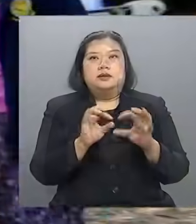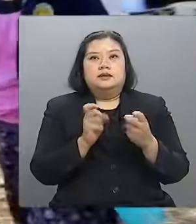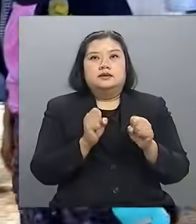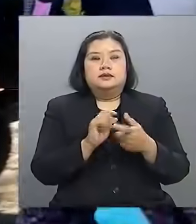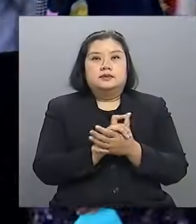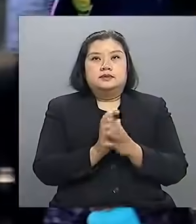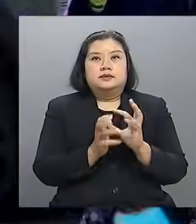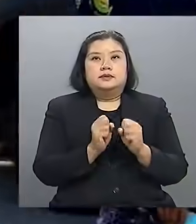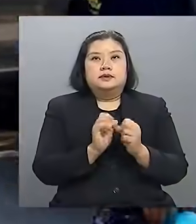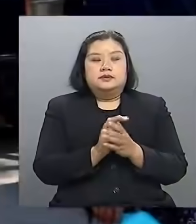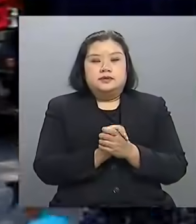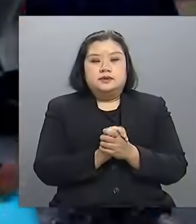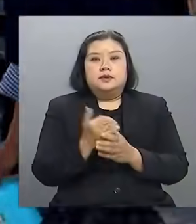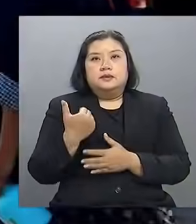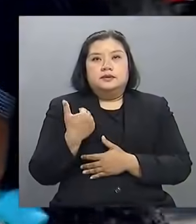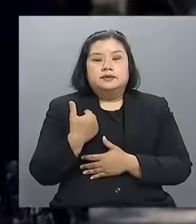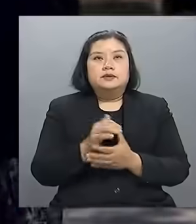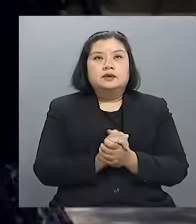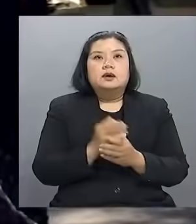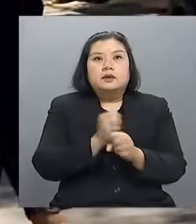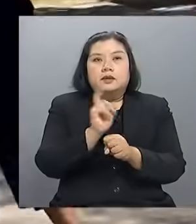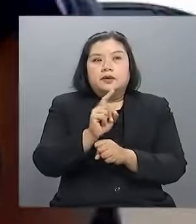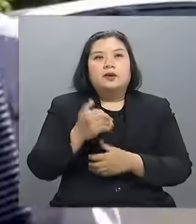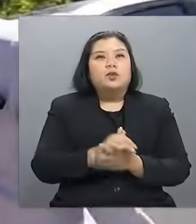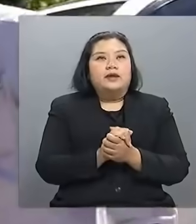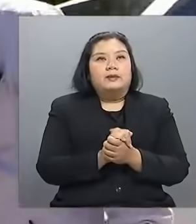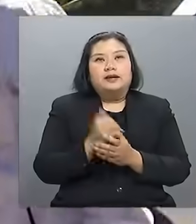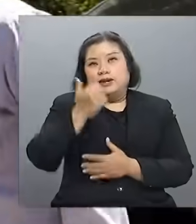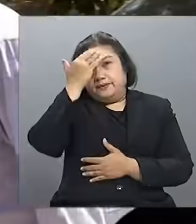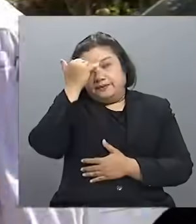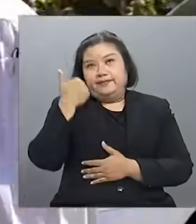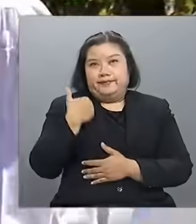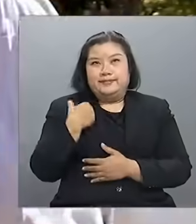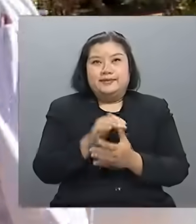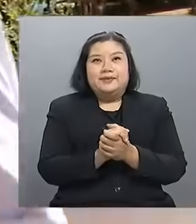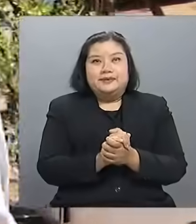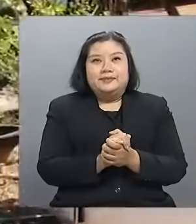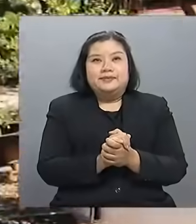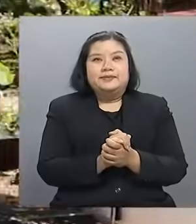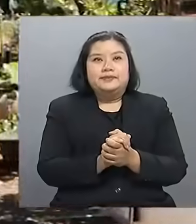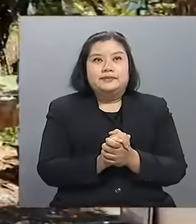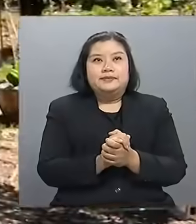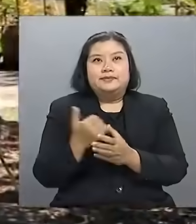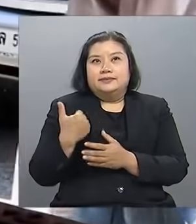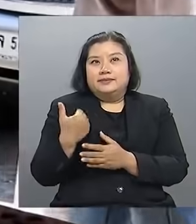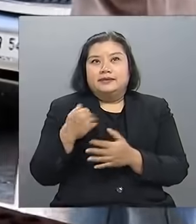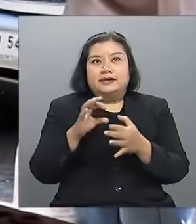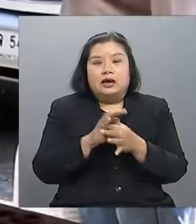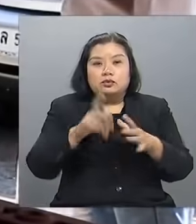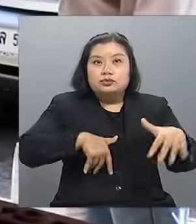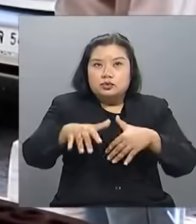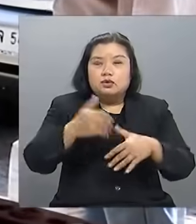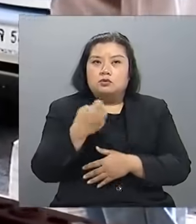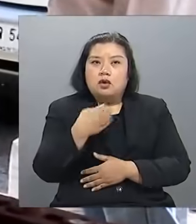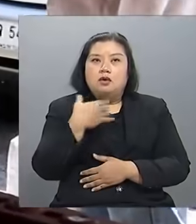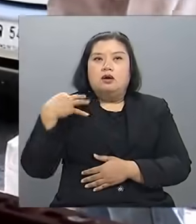ถิ่นด้วยนะคะเนื่องจากการตรวจสอบเนี่ยนะคะต้องอาศัยข้อมูลจากหน่วยงานท้องถิ่นเนี่ยจากอสม.จากผู้